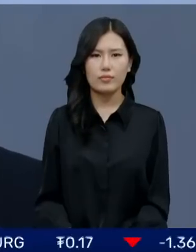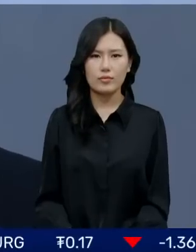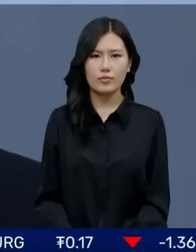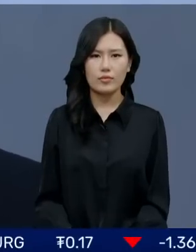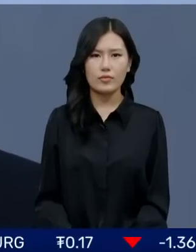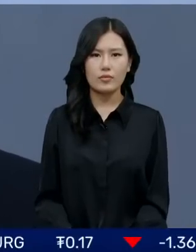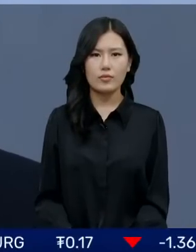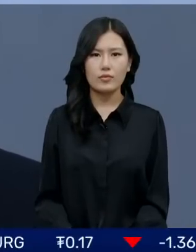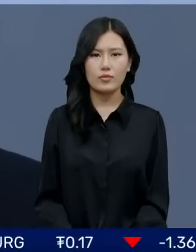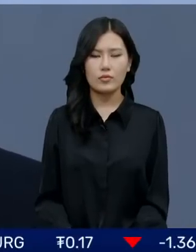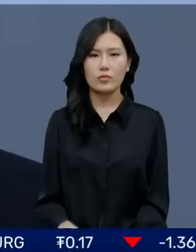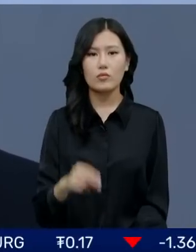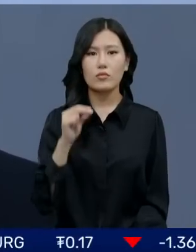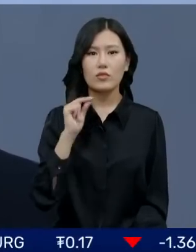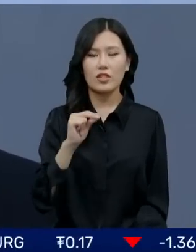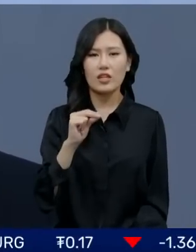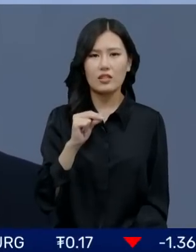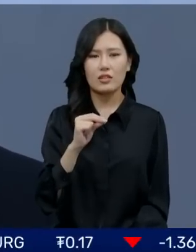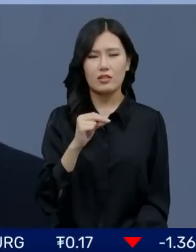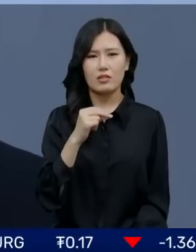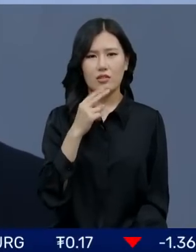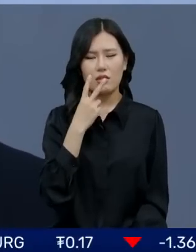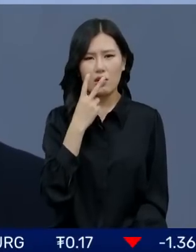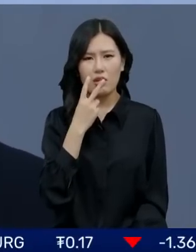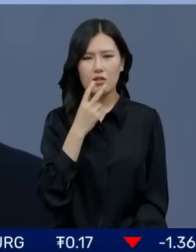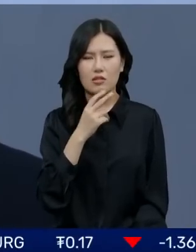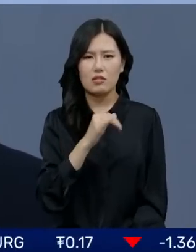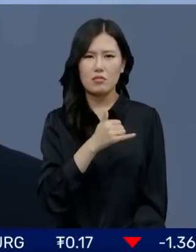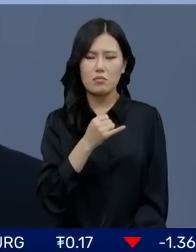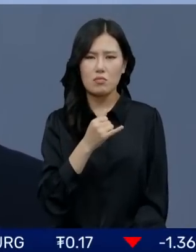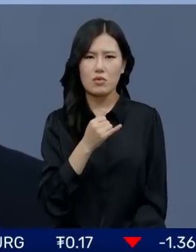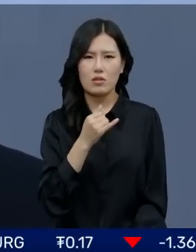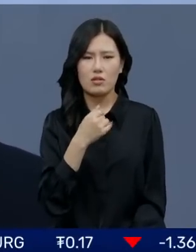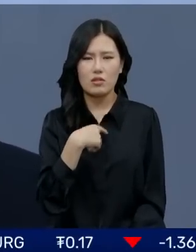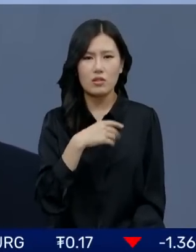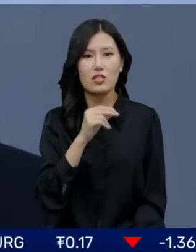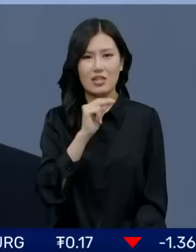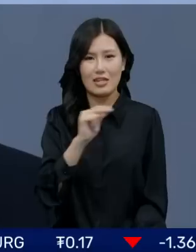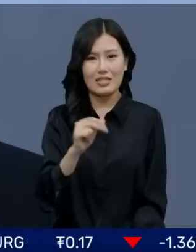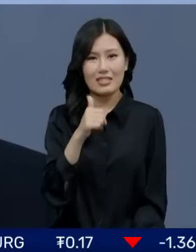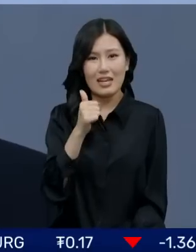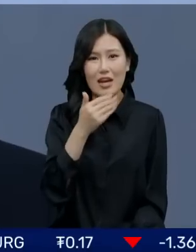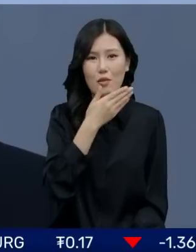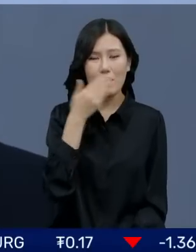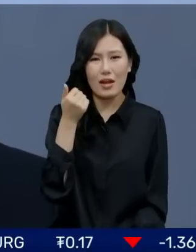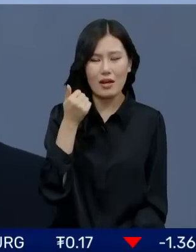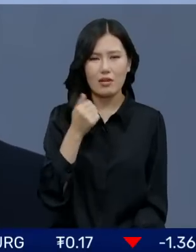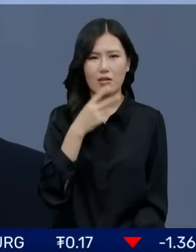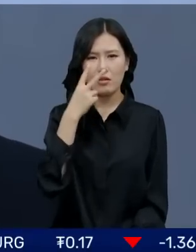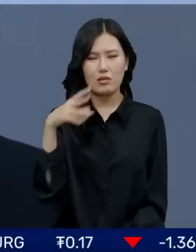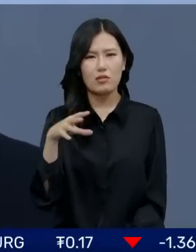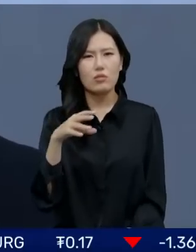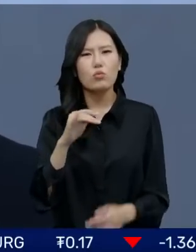Чанарыг нийцүүлж байгаа бичиг баримтаа авахд хүн суртал их байгаа учраас нэгдүгээр хуурамчаар гаргуулж авж гээ. А хоёрдугаарт энэ нь